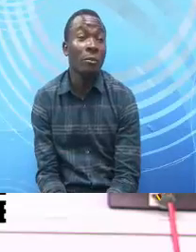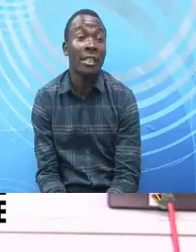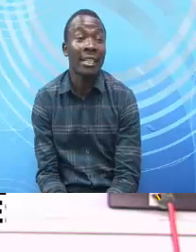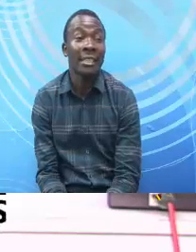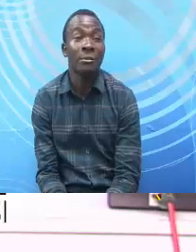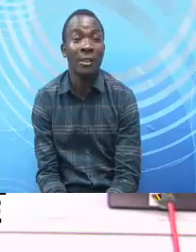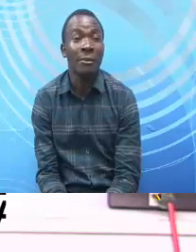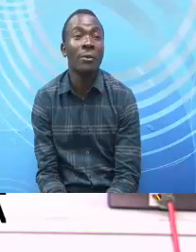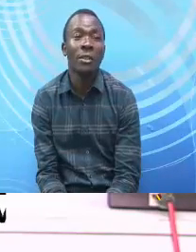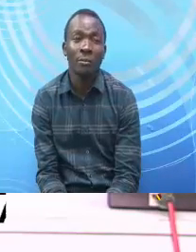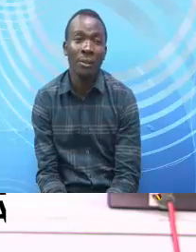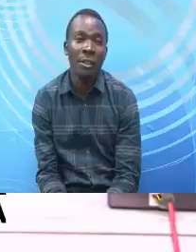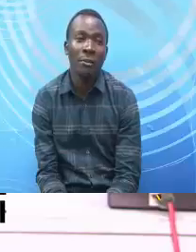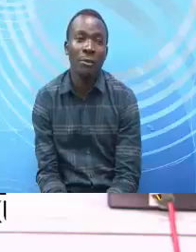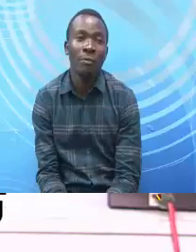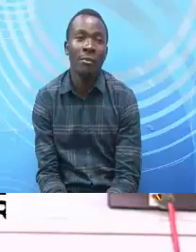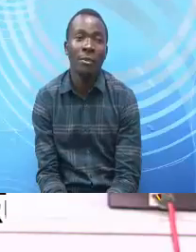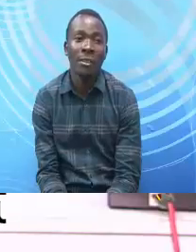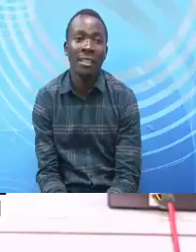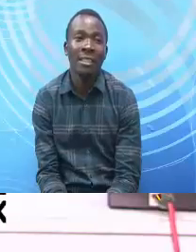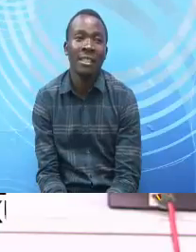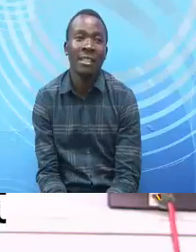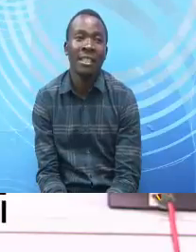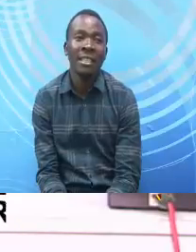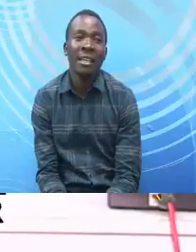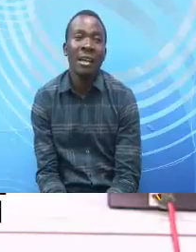tugakora ubushakashatsi mu bitabo tugasoma tugashobora kumva byoroshye.